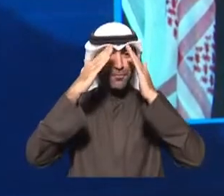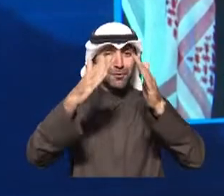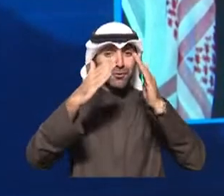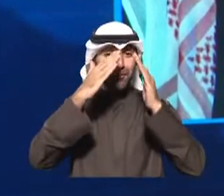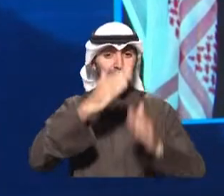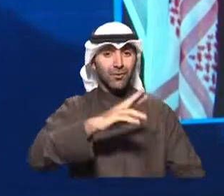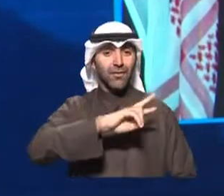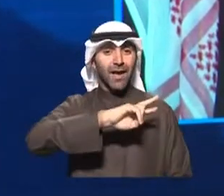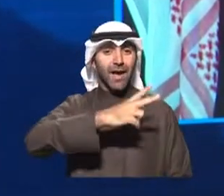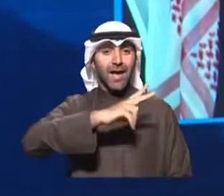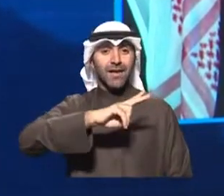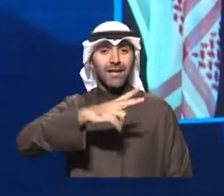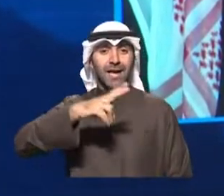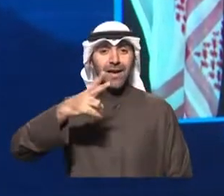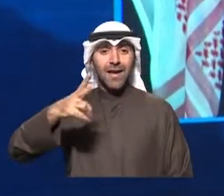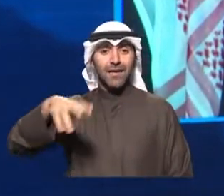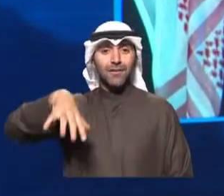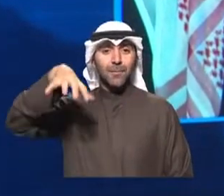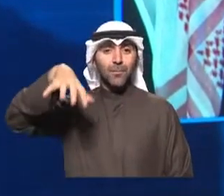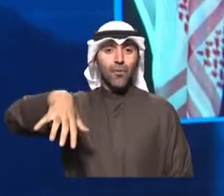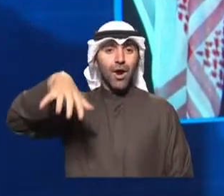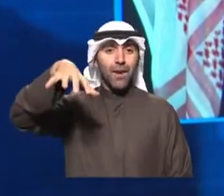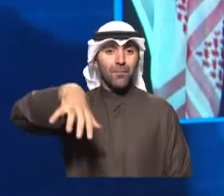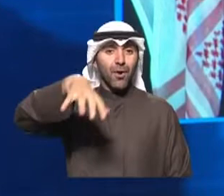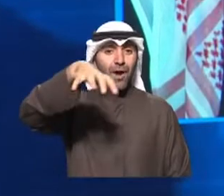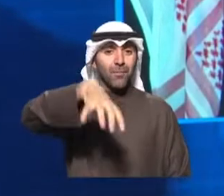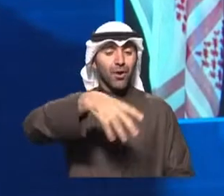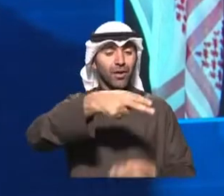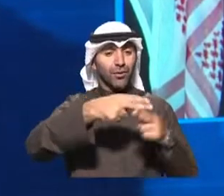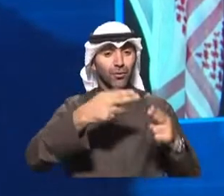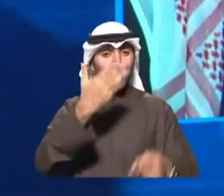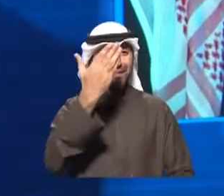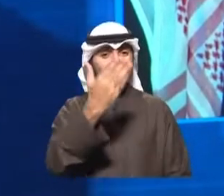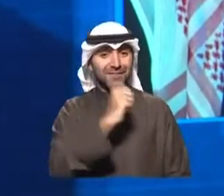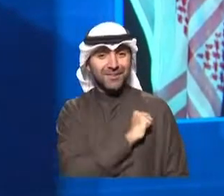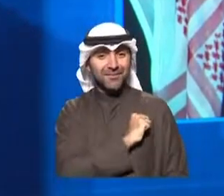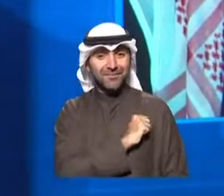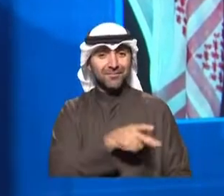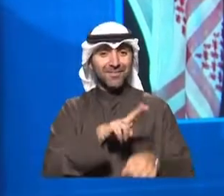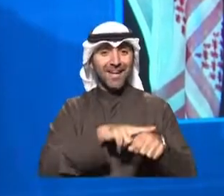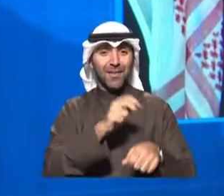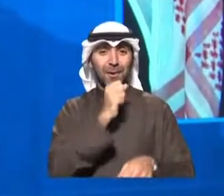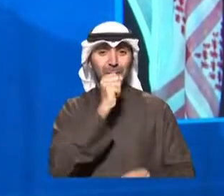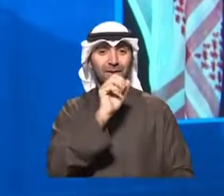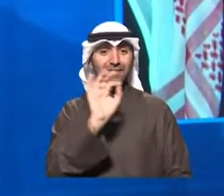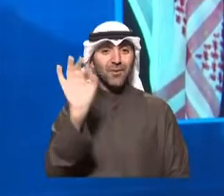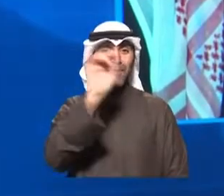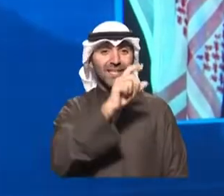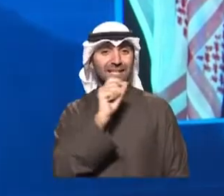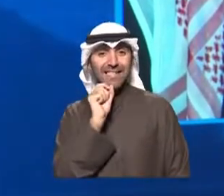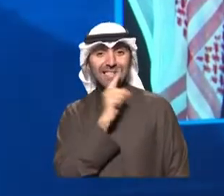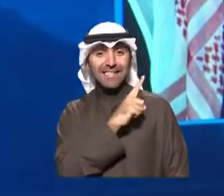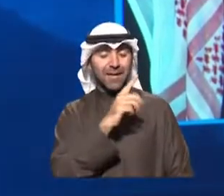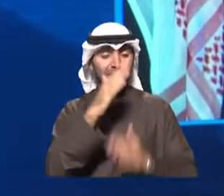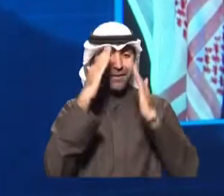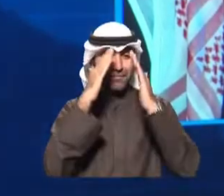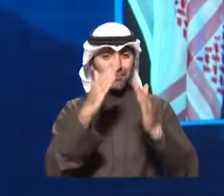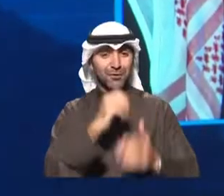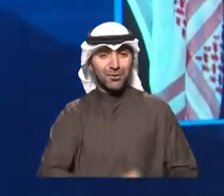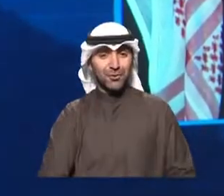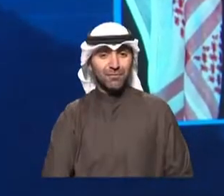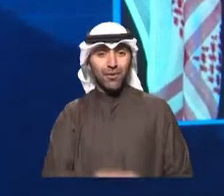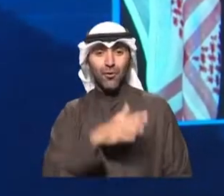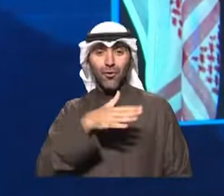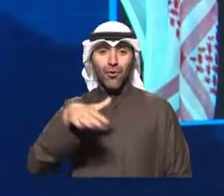نواف الشراكي من جمعية الشعب التعاونية، وأخيرا كان معنا فهد التركي من بلدية محافظة حولي. شكرا